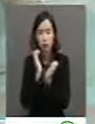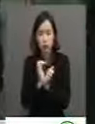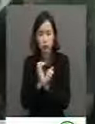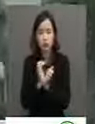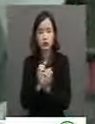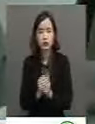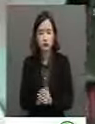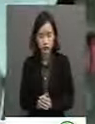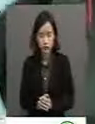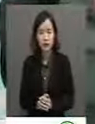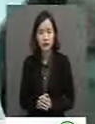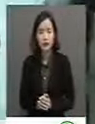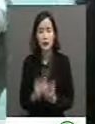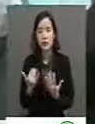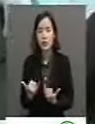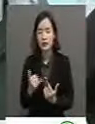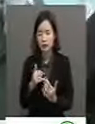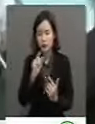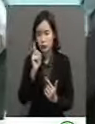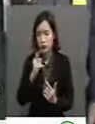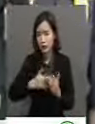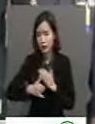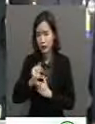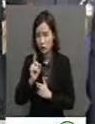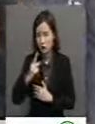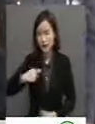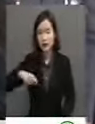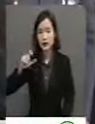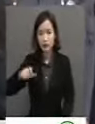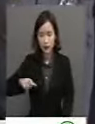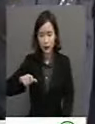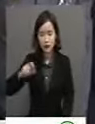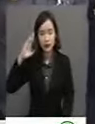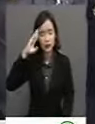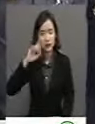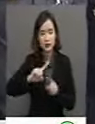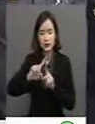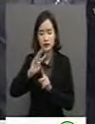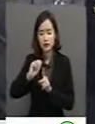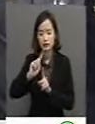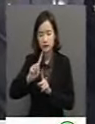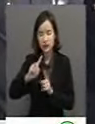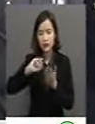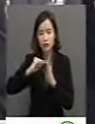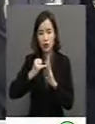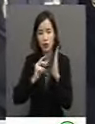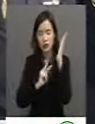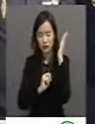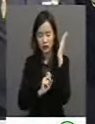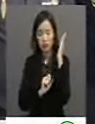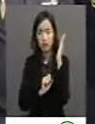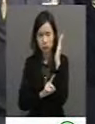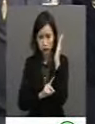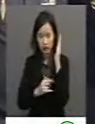ารังสิพามนกุลนะฮะวันนี้เดินทางไปที่ศาลมณฑลทหารบกที่41จังหวัดนครศรีธรรมราชไปตั้ง